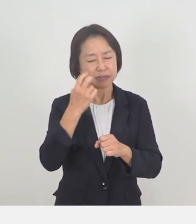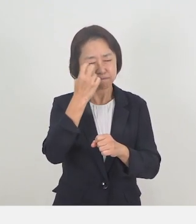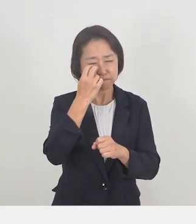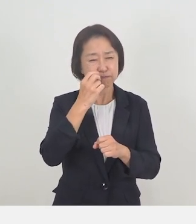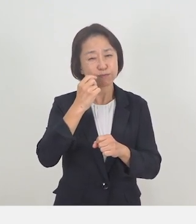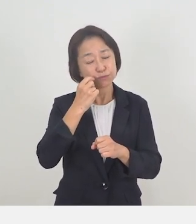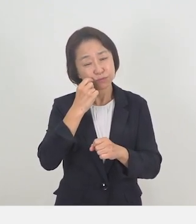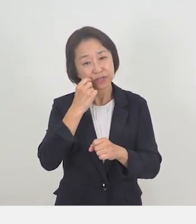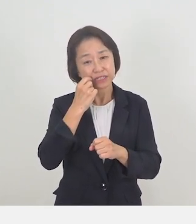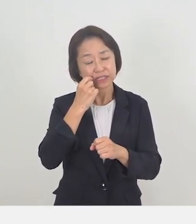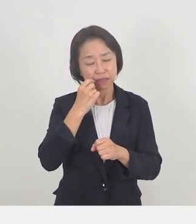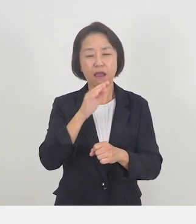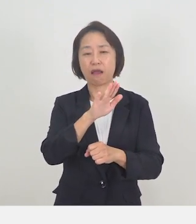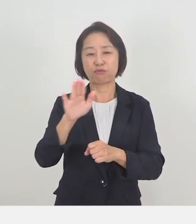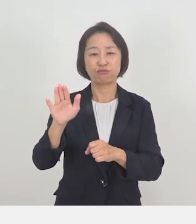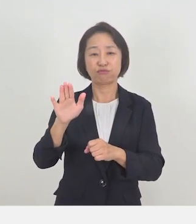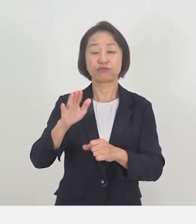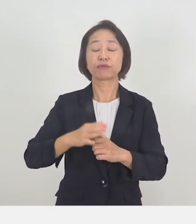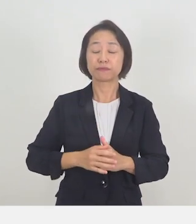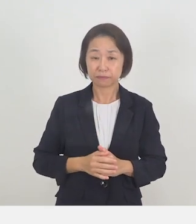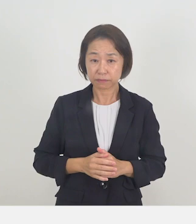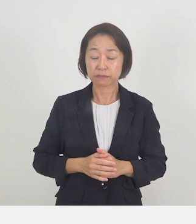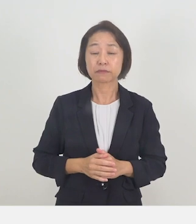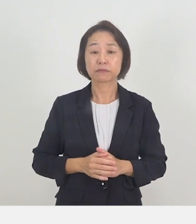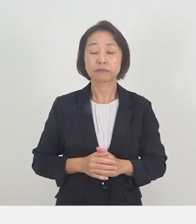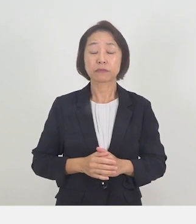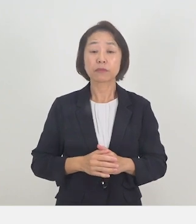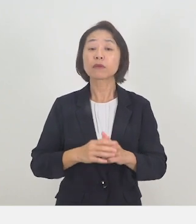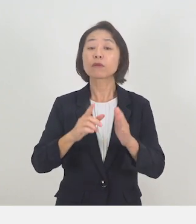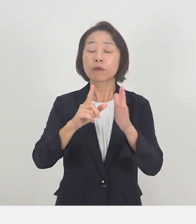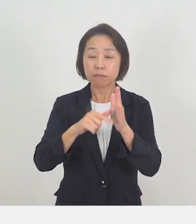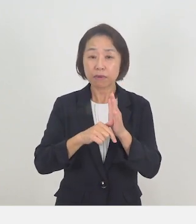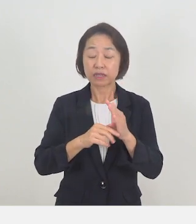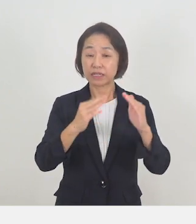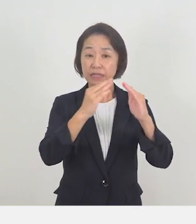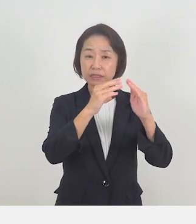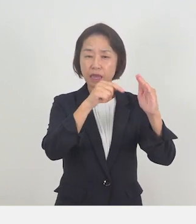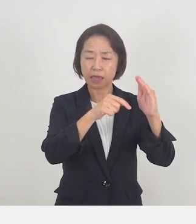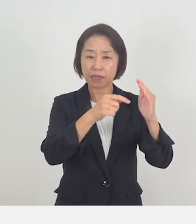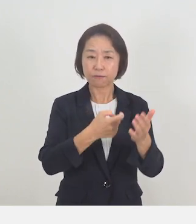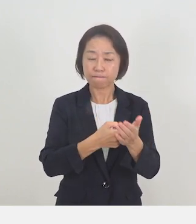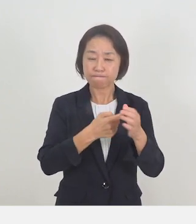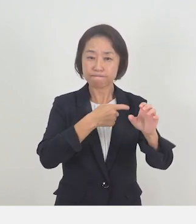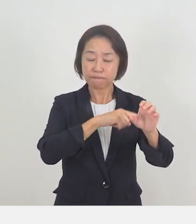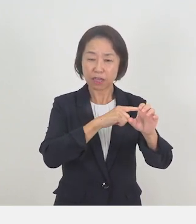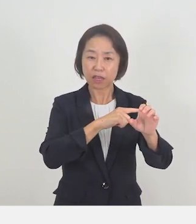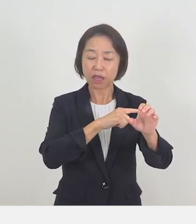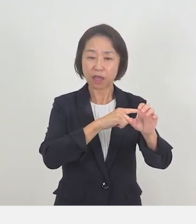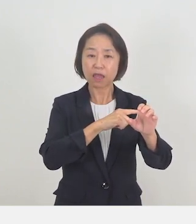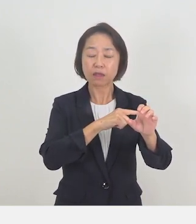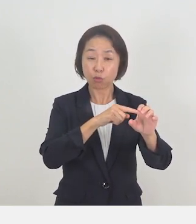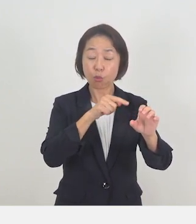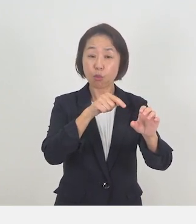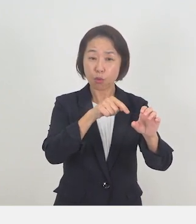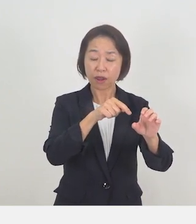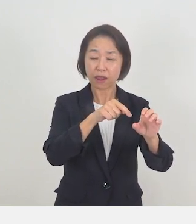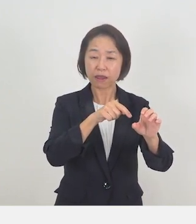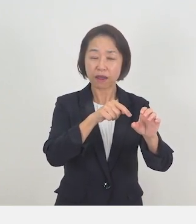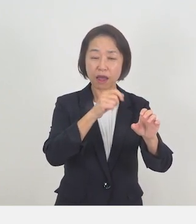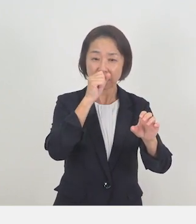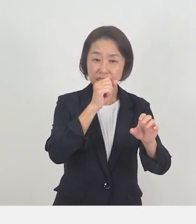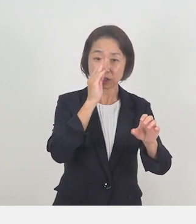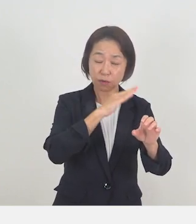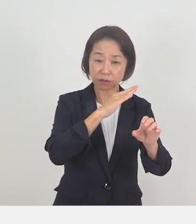場合も多いかと思いますそうした場合でも住宅の省エネ性能の良し足が一定程度をわかるため